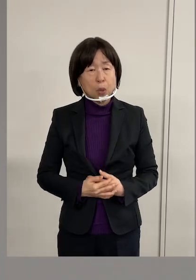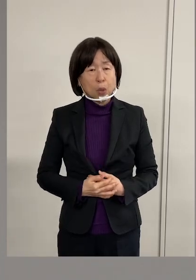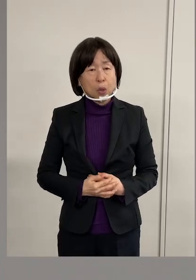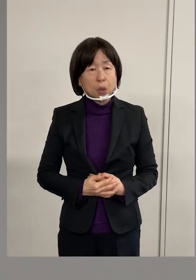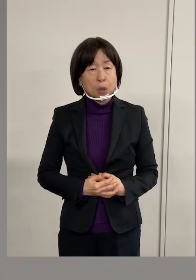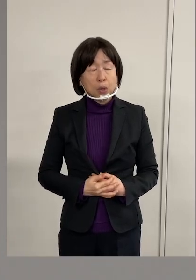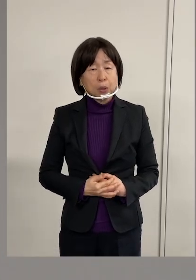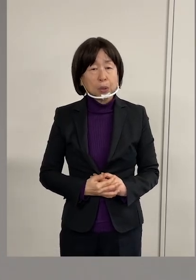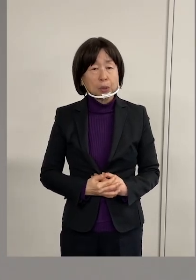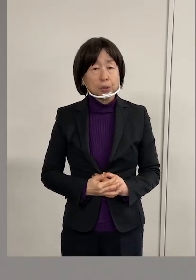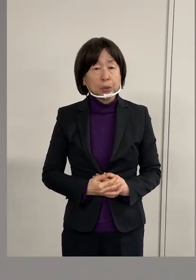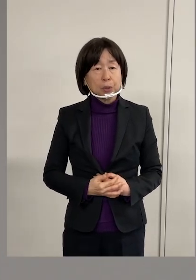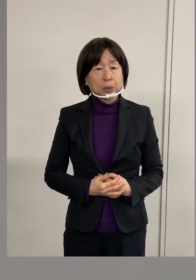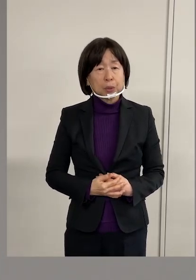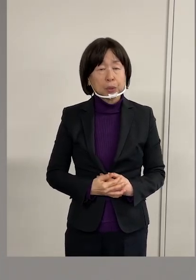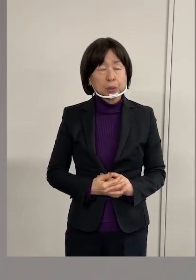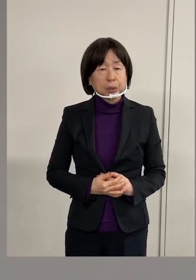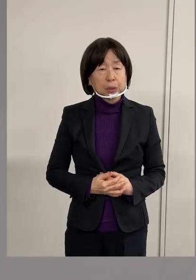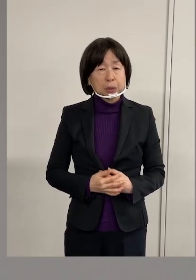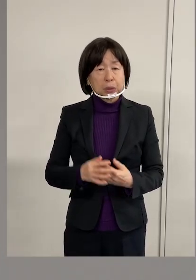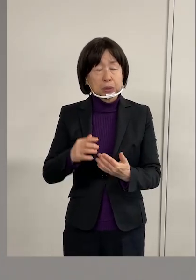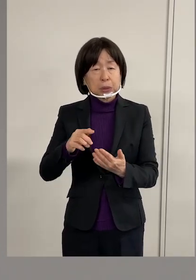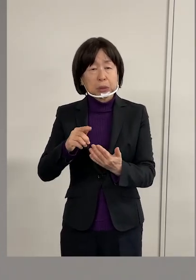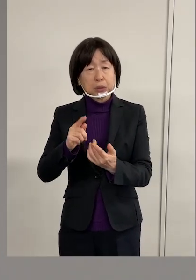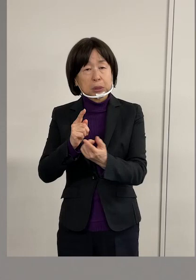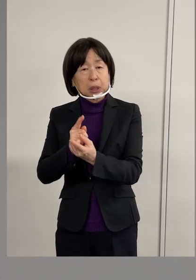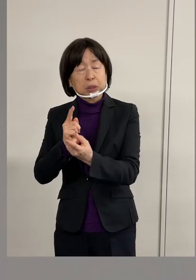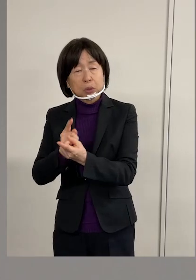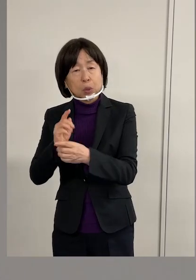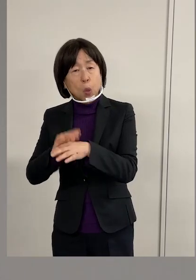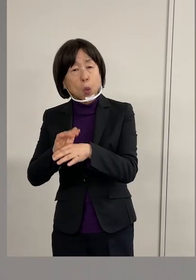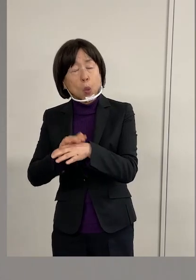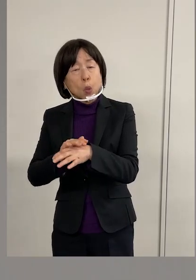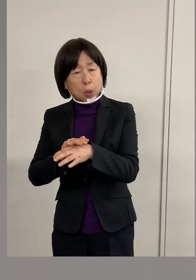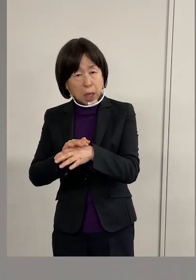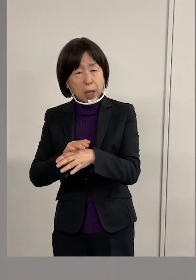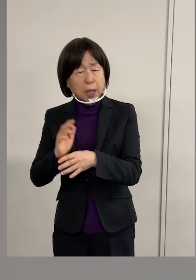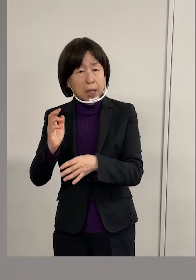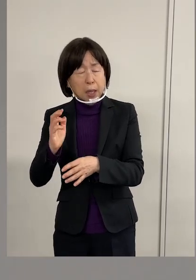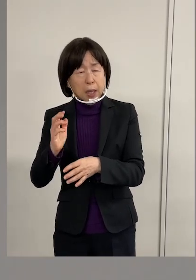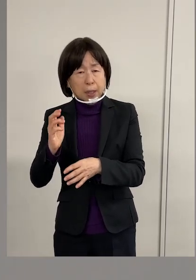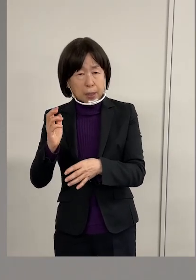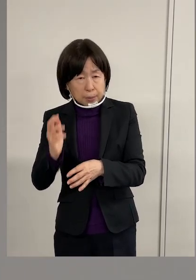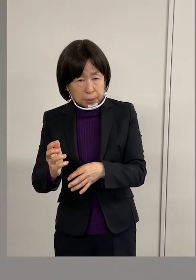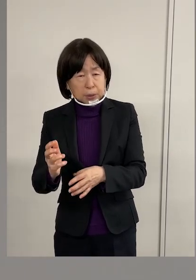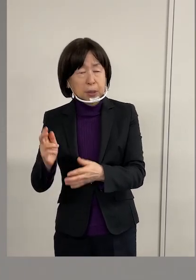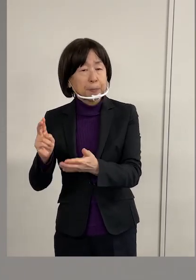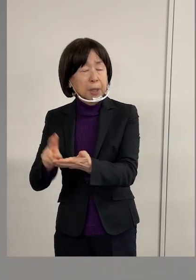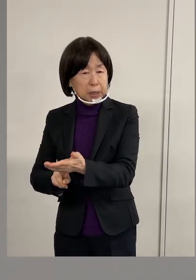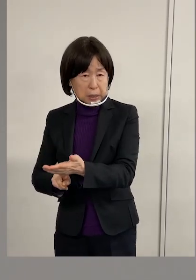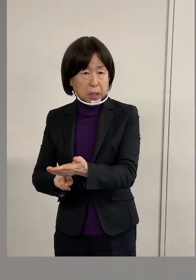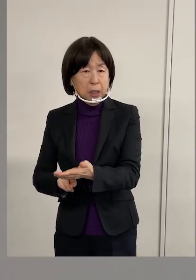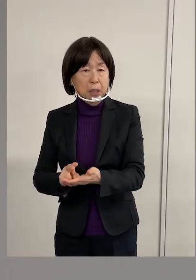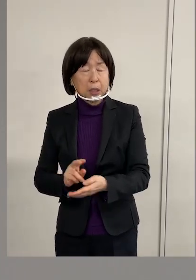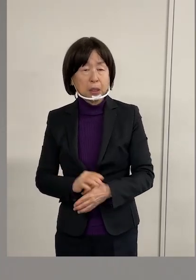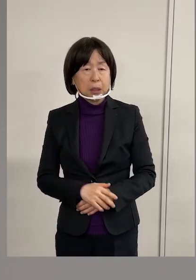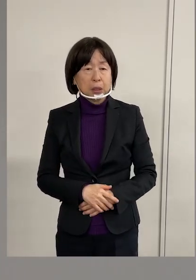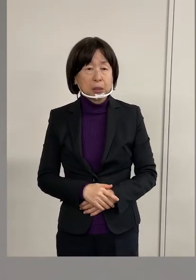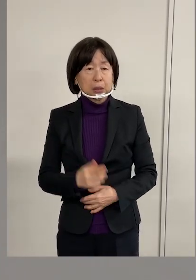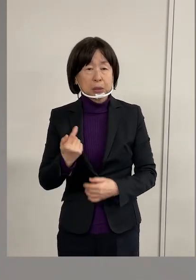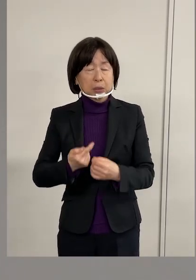処の方針が大体確立されてきたので、昨年の5月の状況というのはやっぱり違ってきてるというふうには考え